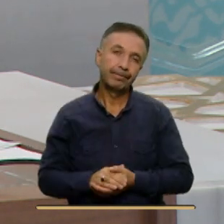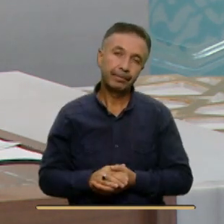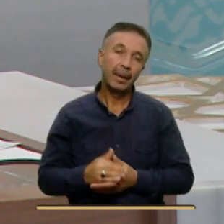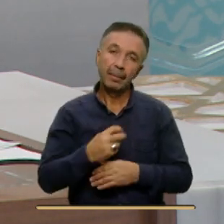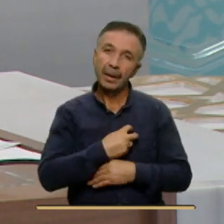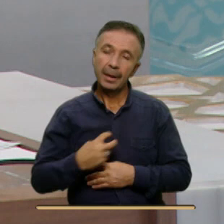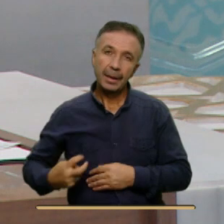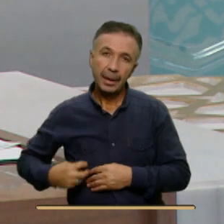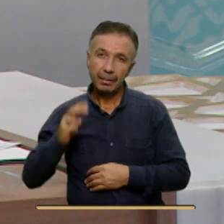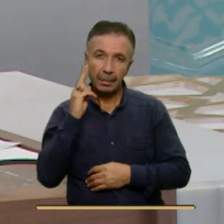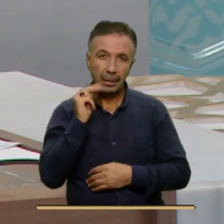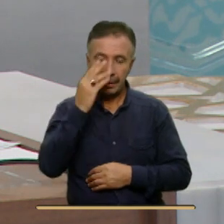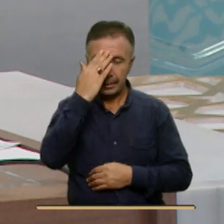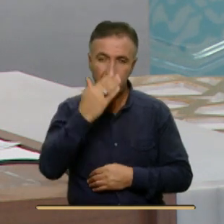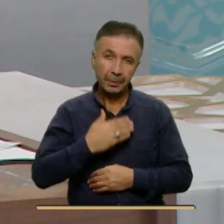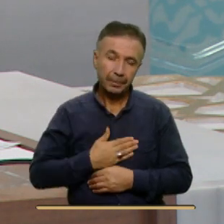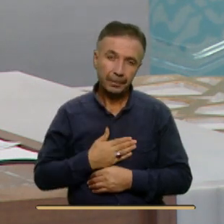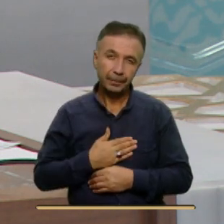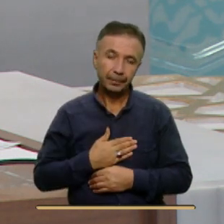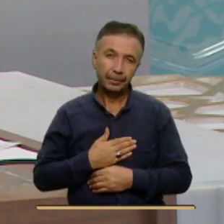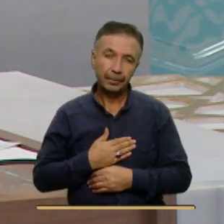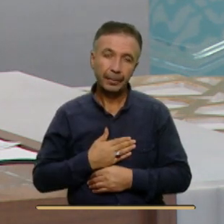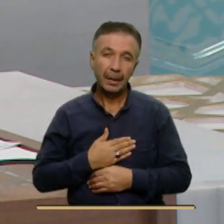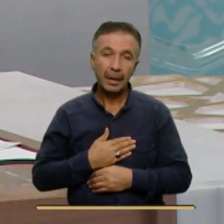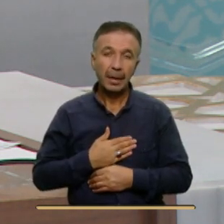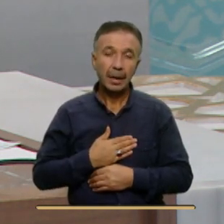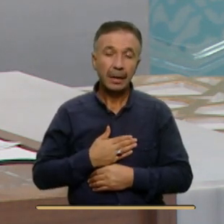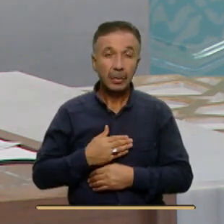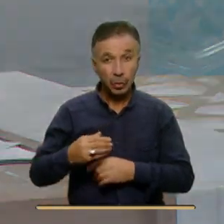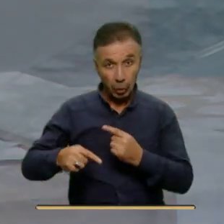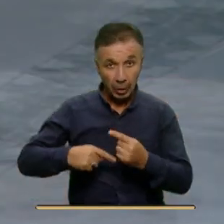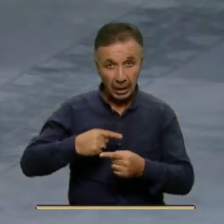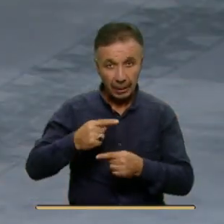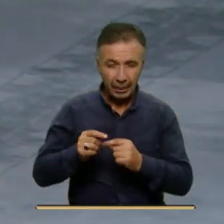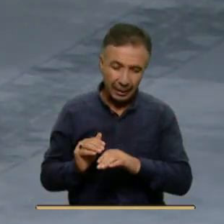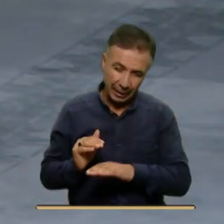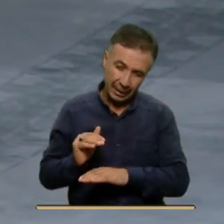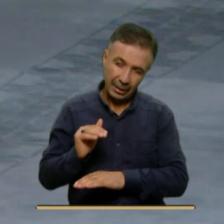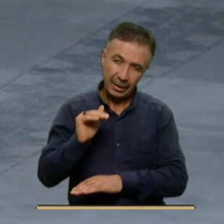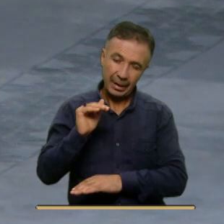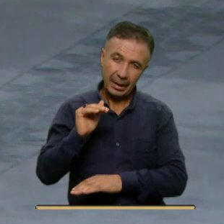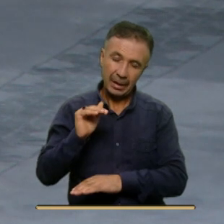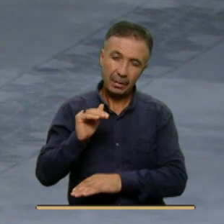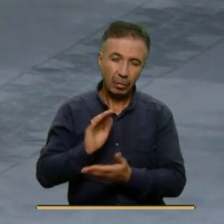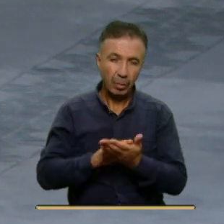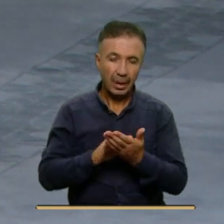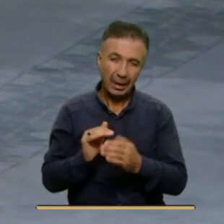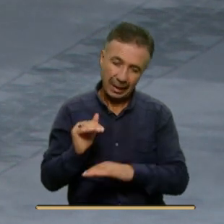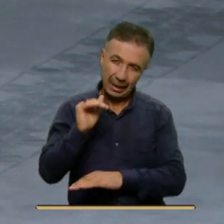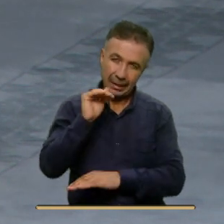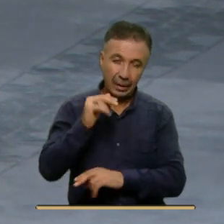Efendimiz sallallahu aleyhi ve sellemin asr-ı saadette yaşanan mübarek hayatlarından örnekle başlayalım.